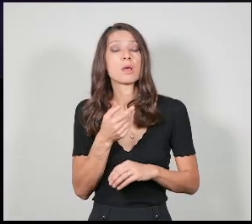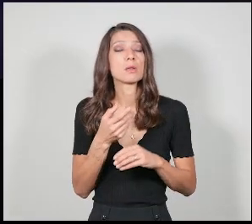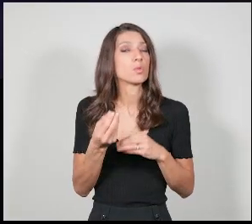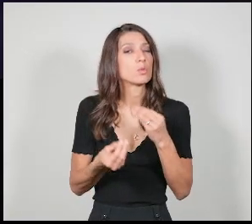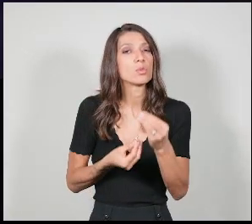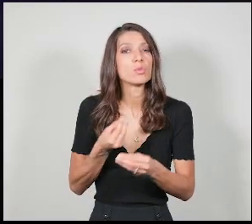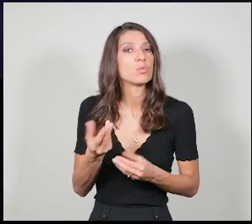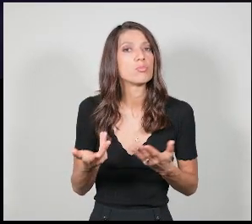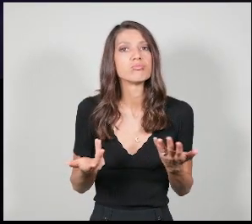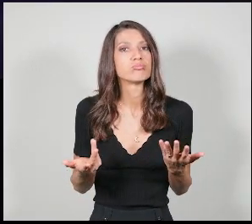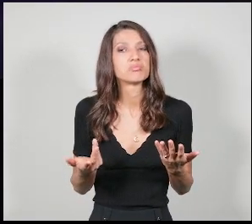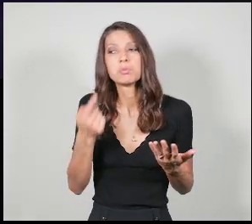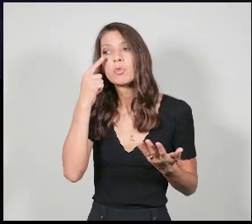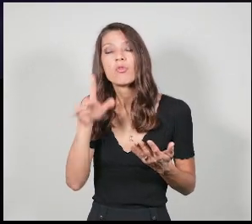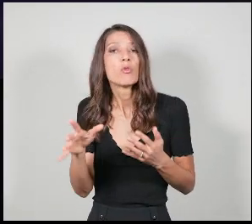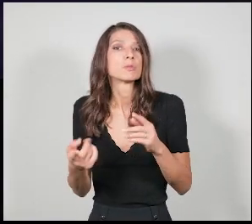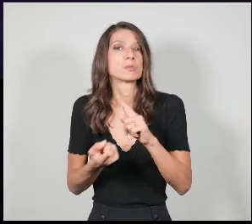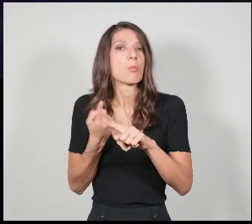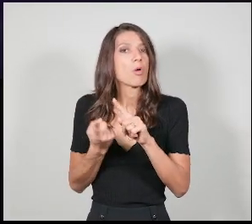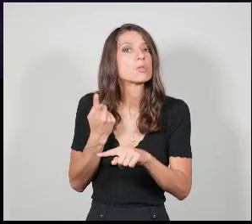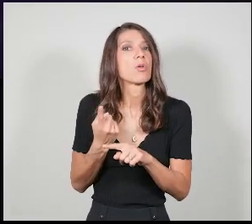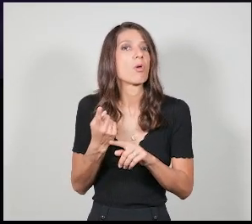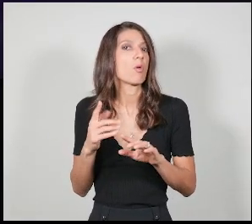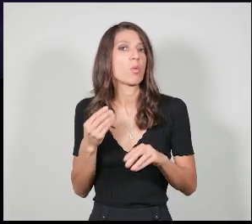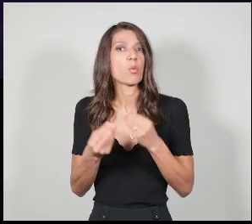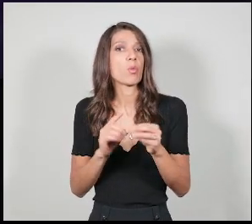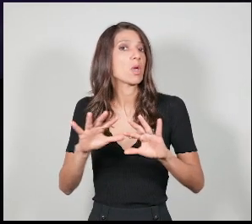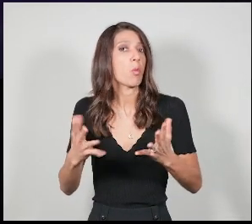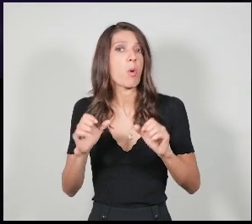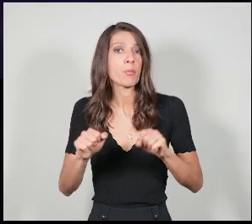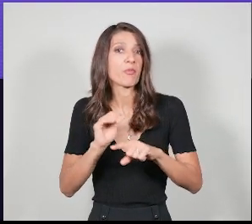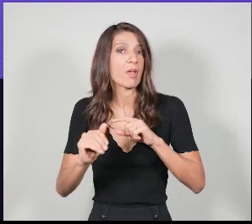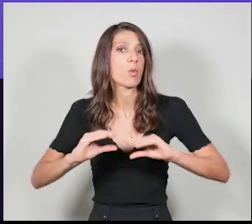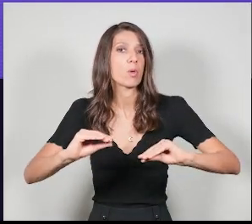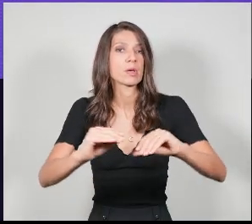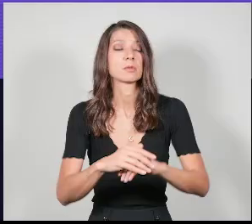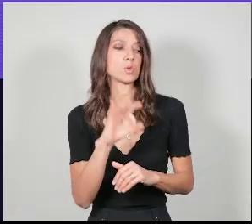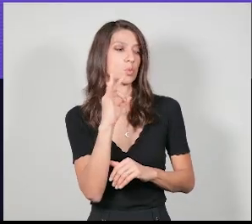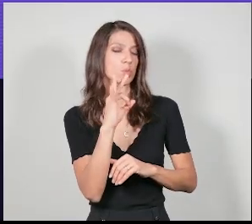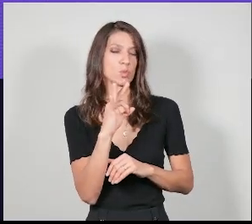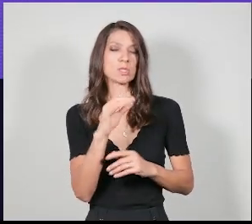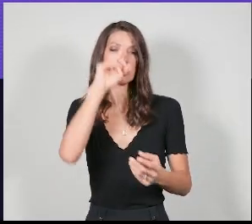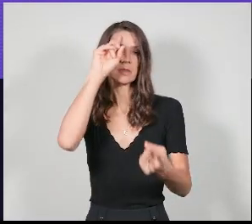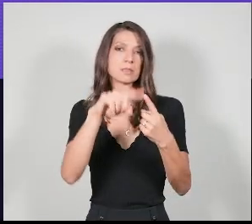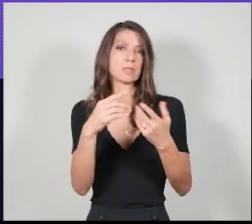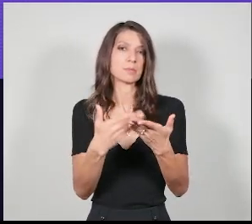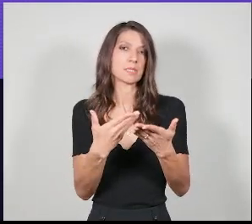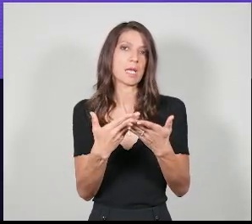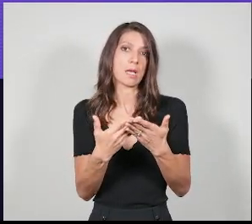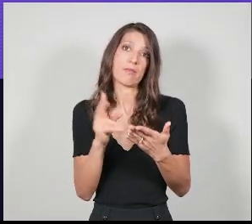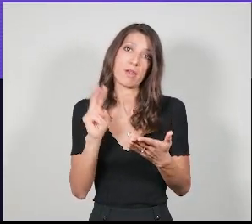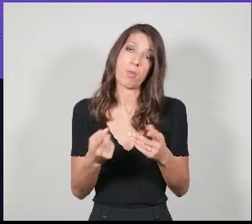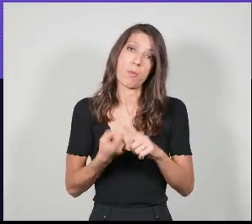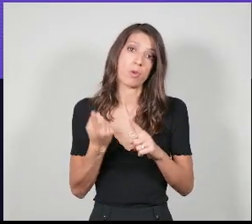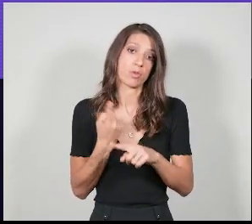Est-ce que c'est un enjeu aussi, et comment est-ce qu'il pourrait s'opérer? Alors oui, c'est un enjeu et c'est un sujet d'ailleurs